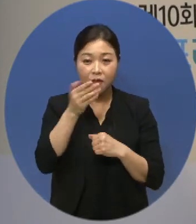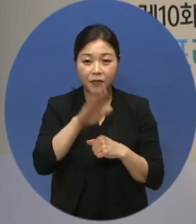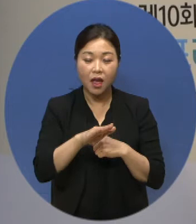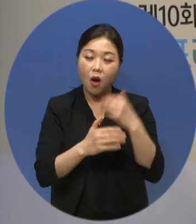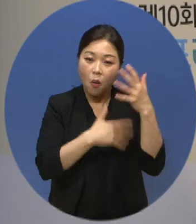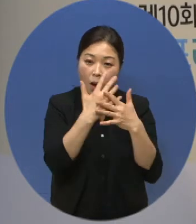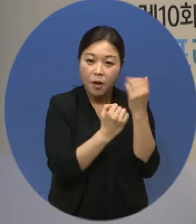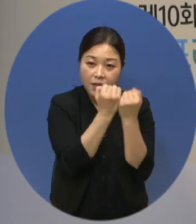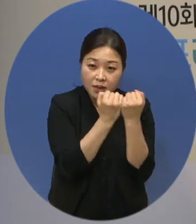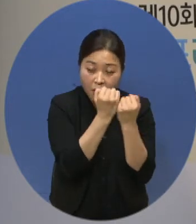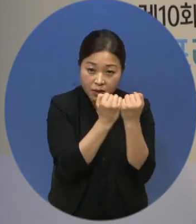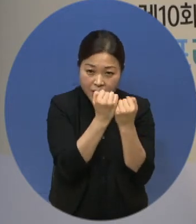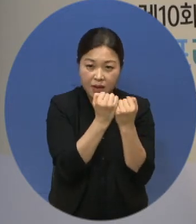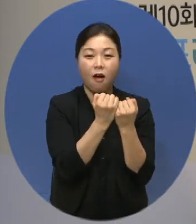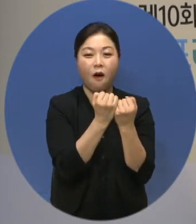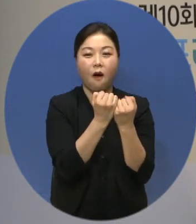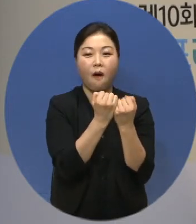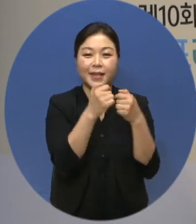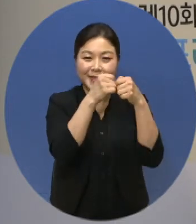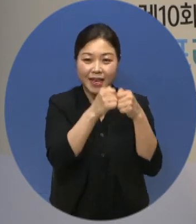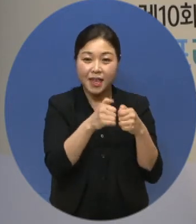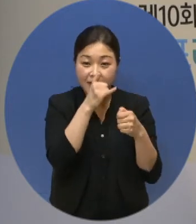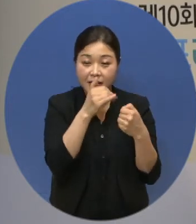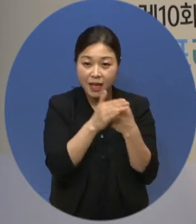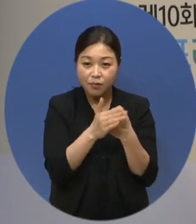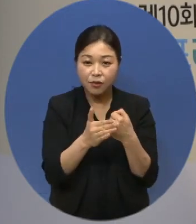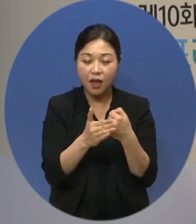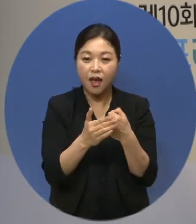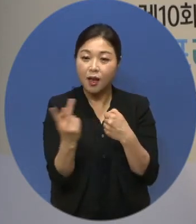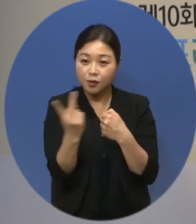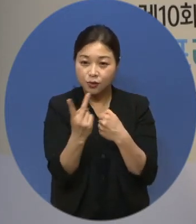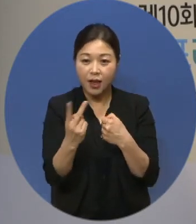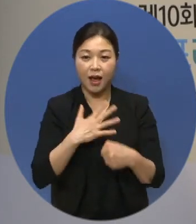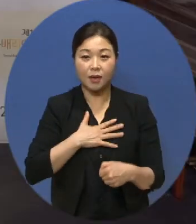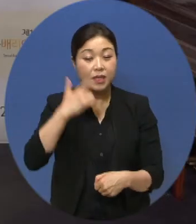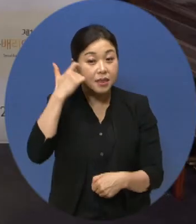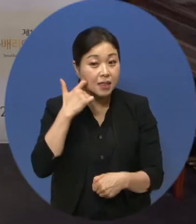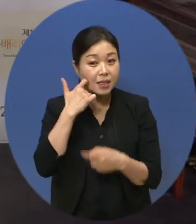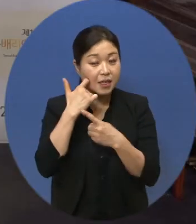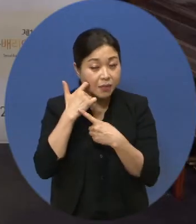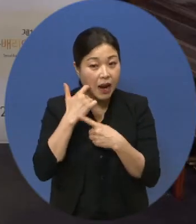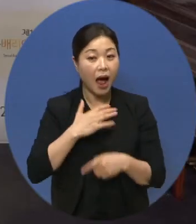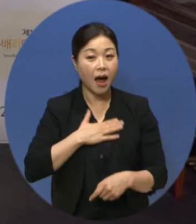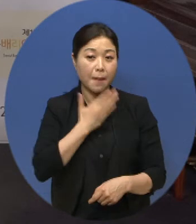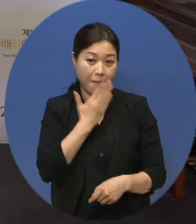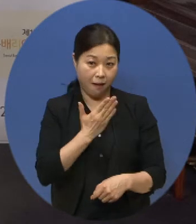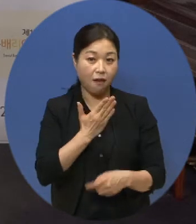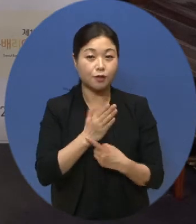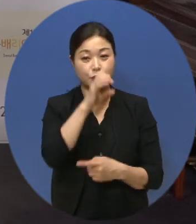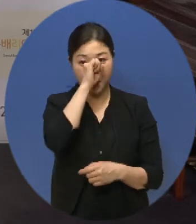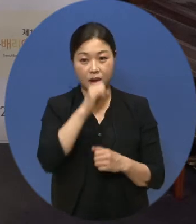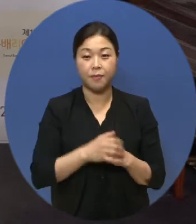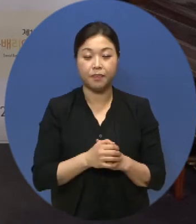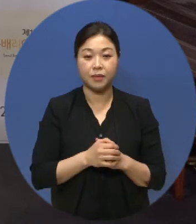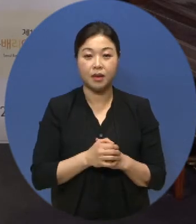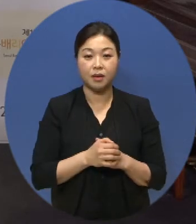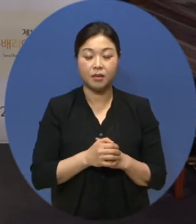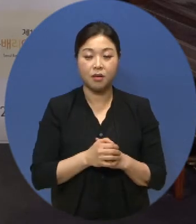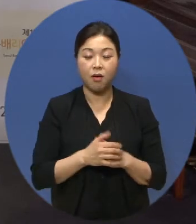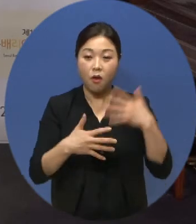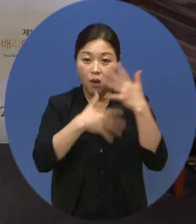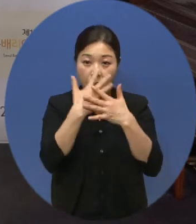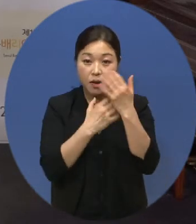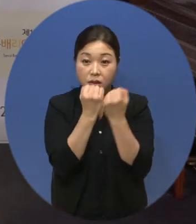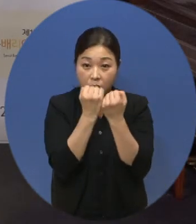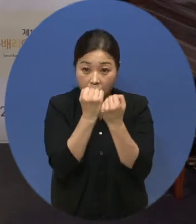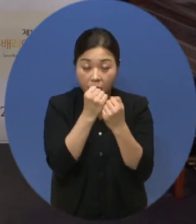두 사람이 어떤 감정을 가지고 있는지를 알 수 있어서 너무 좋았습니다. 자, 이 화면 해설 관련해서 좀 신경 쓴 부분